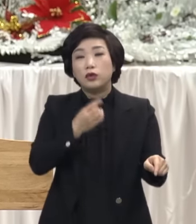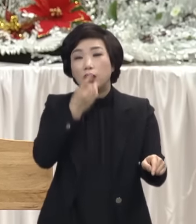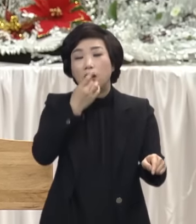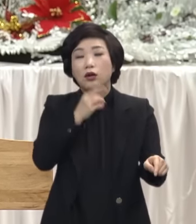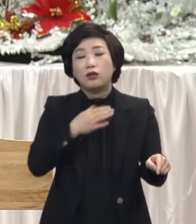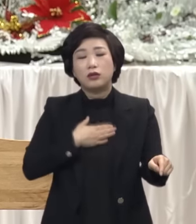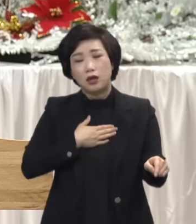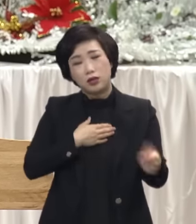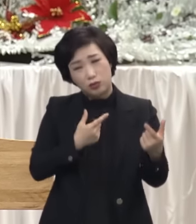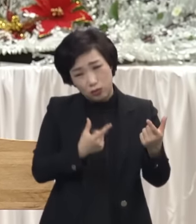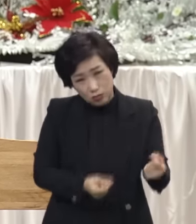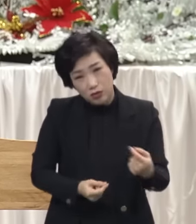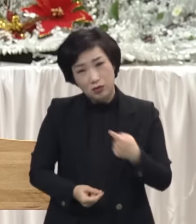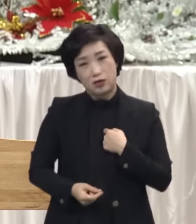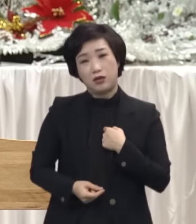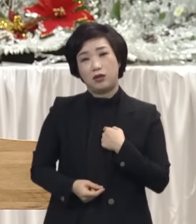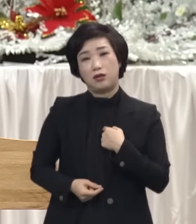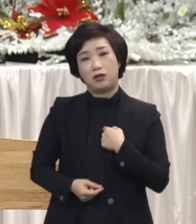넌 죽정이야.